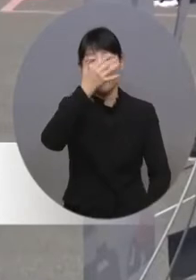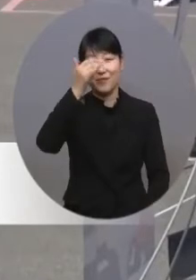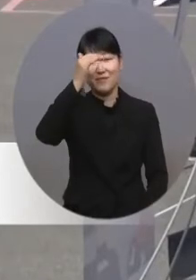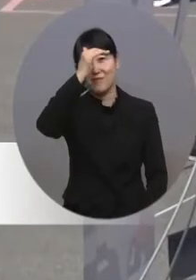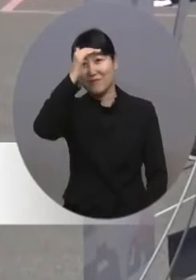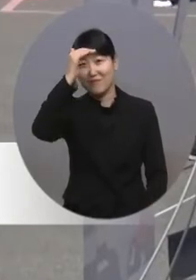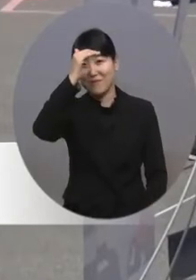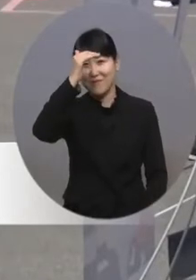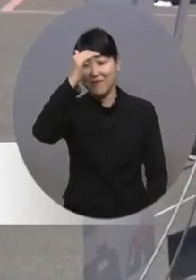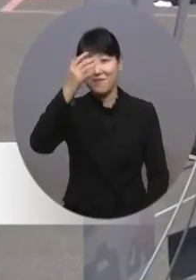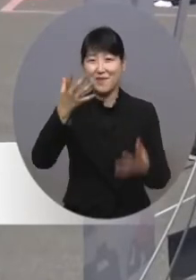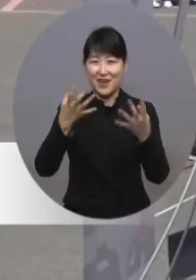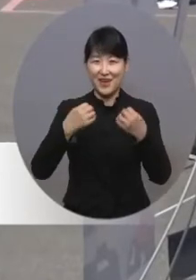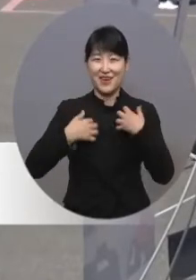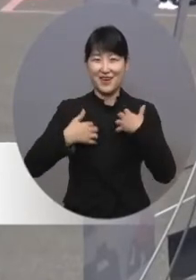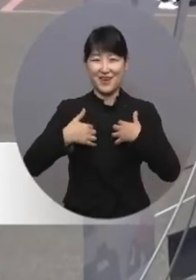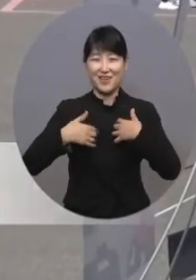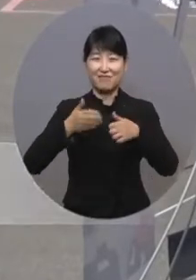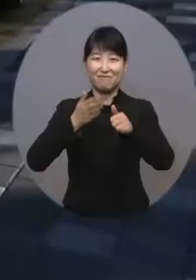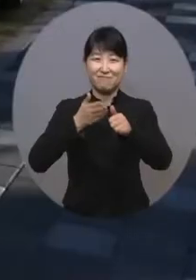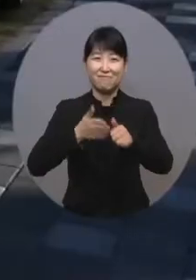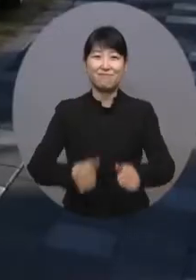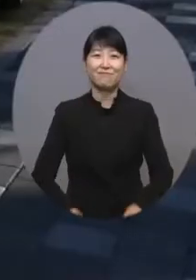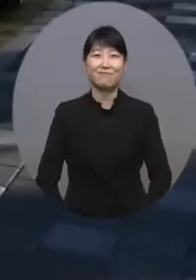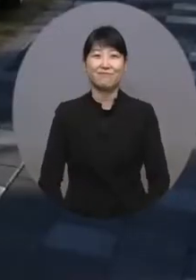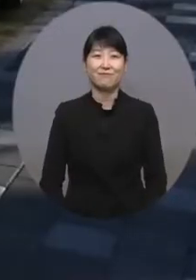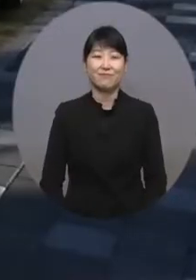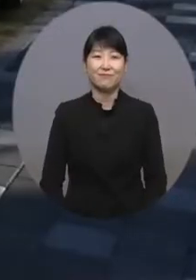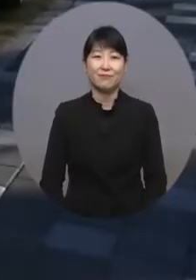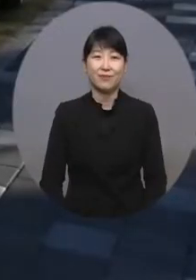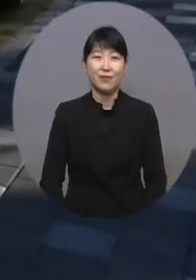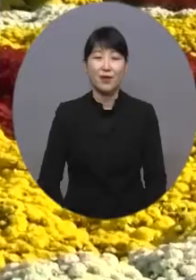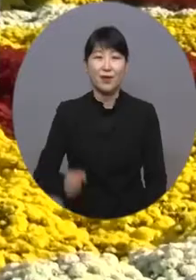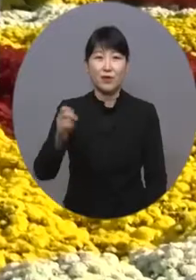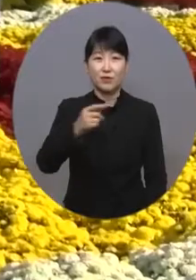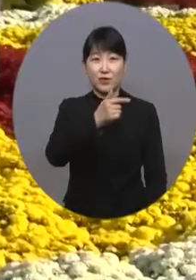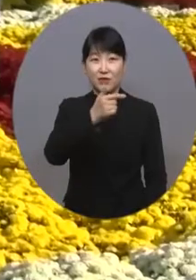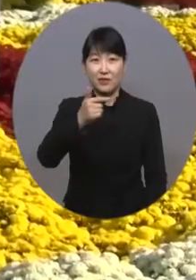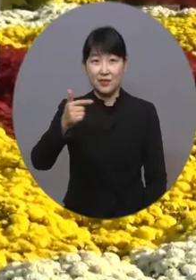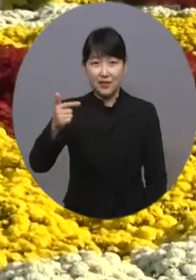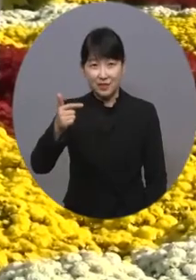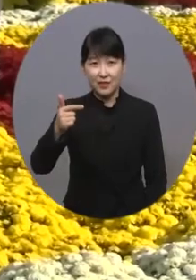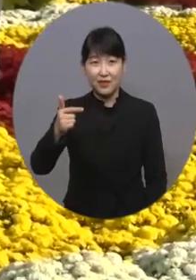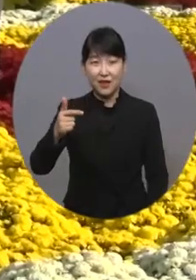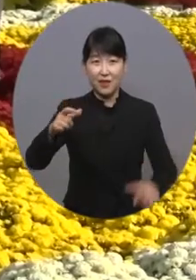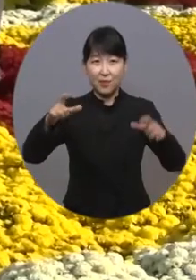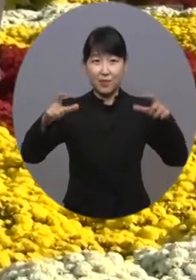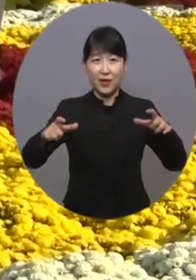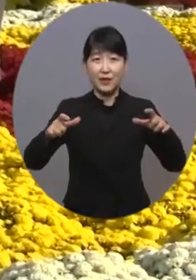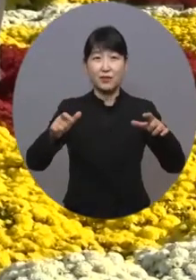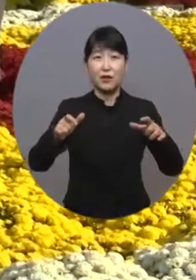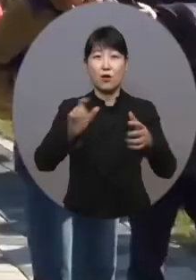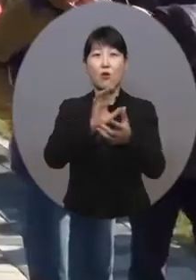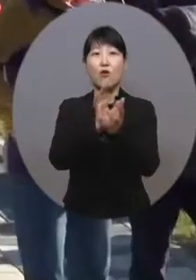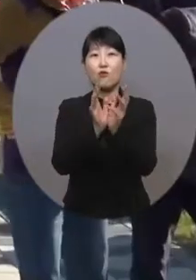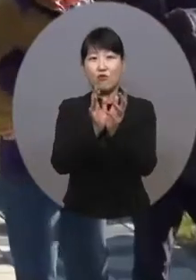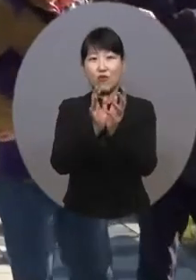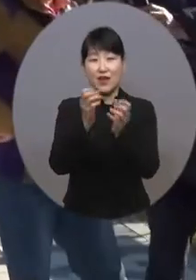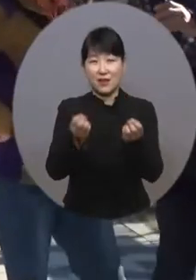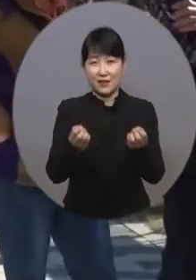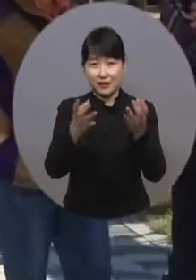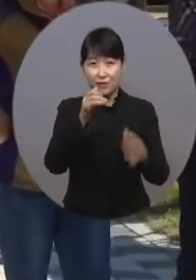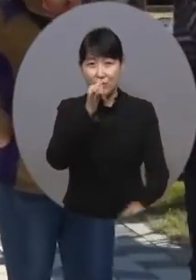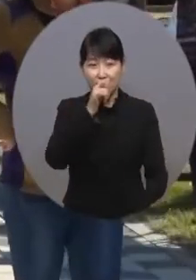풍광을 많이 만끽하시고 가시기 바랍니다. 아울러 대규모의 국화가 심어진 행사 포토존을 선보여 행사를